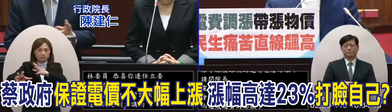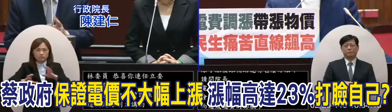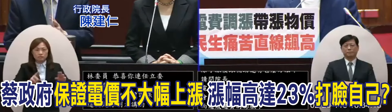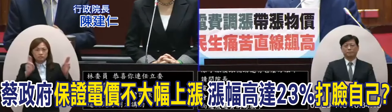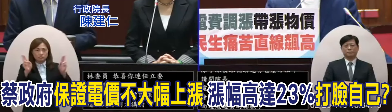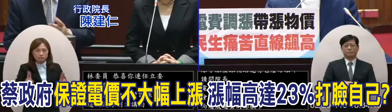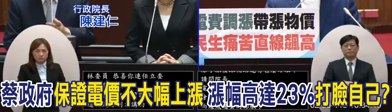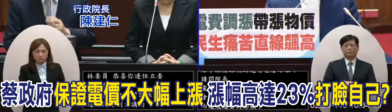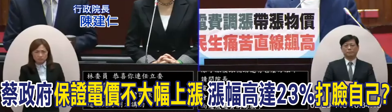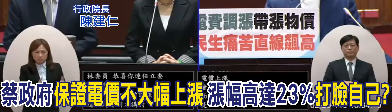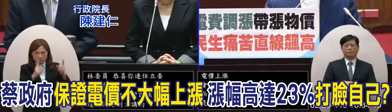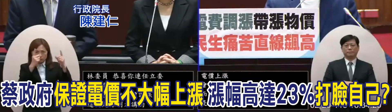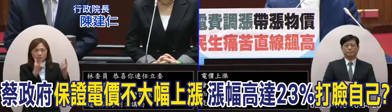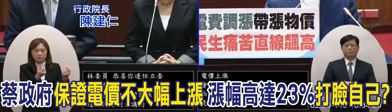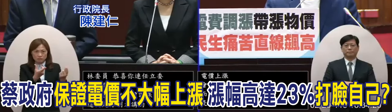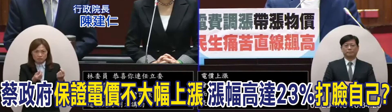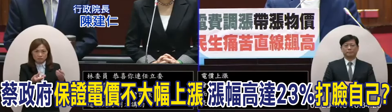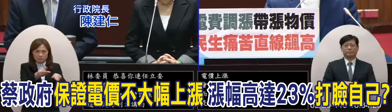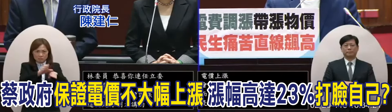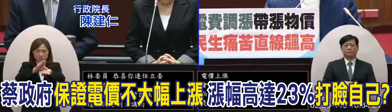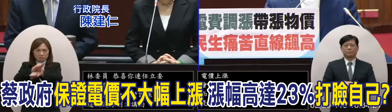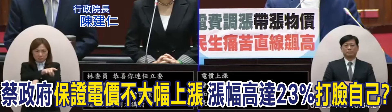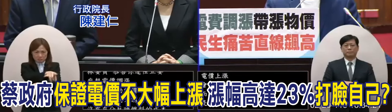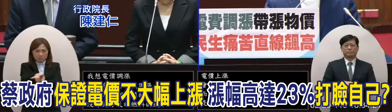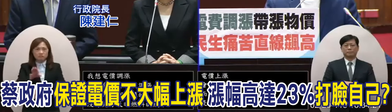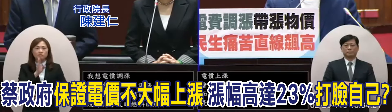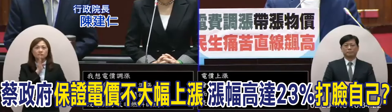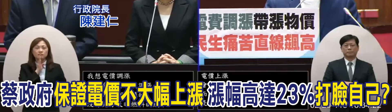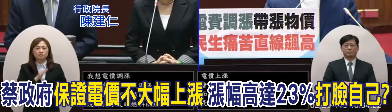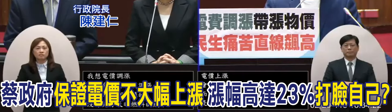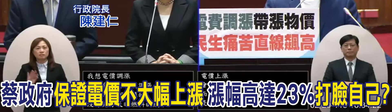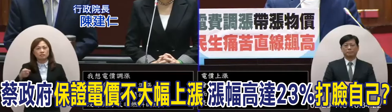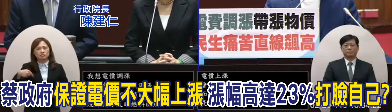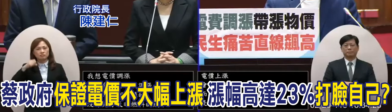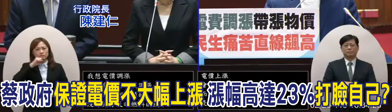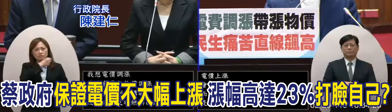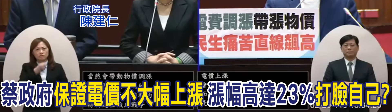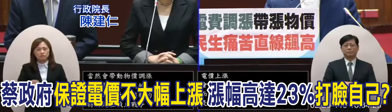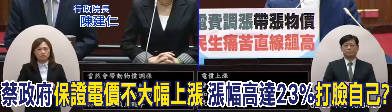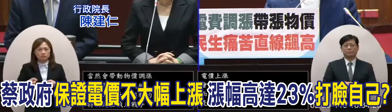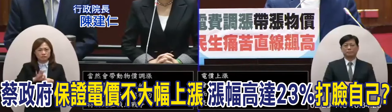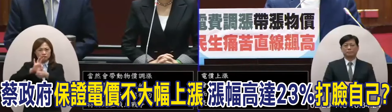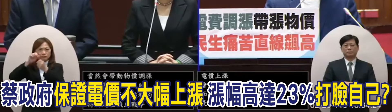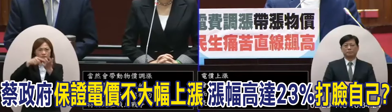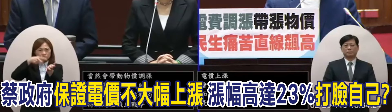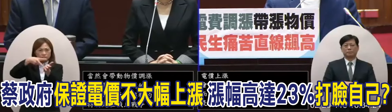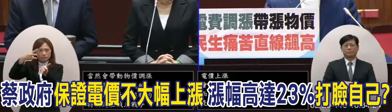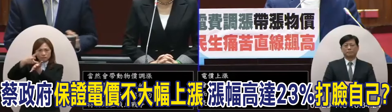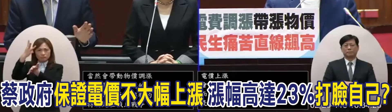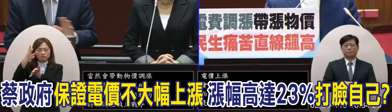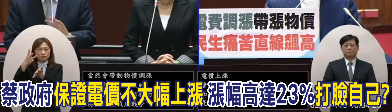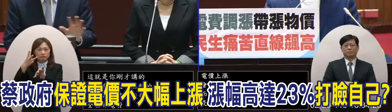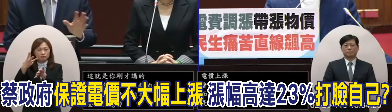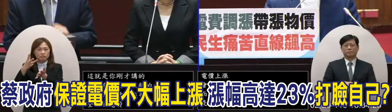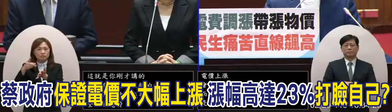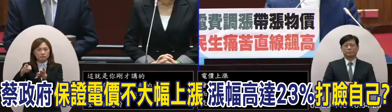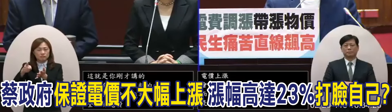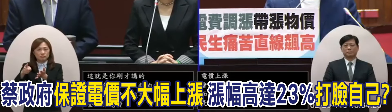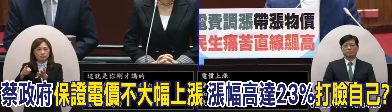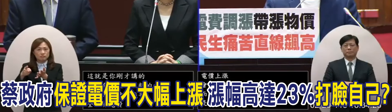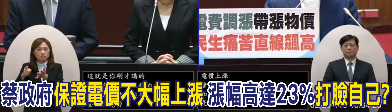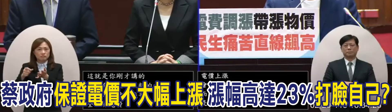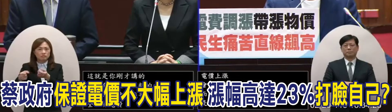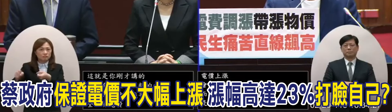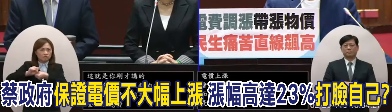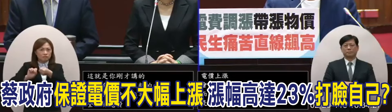可是三次加起来啊，委员刚才讲的哈，实际上我们的调幅呢，上涨的调幅呢是比起其